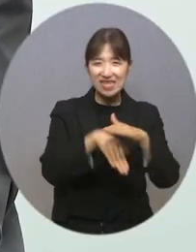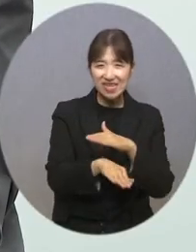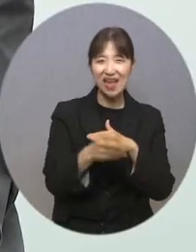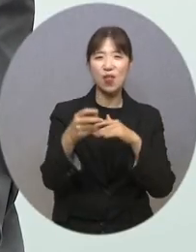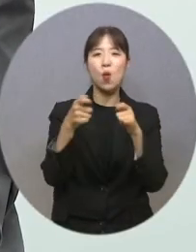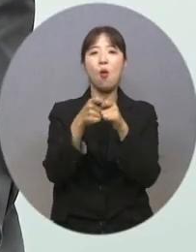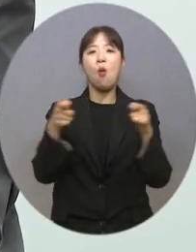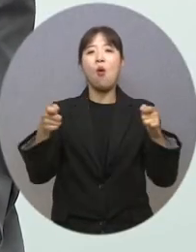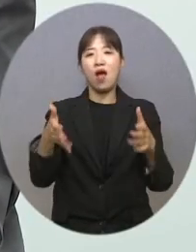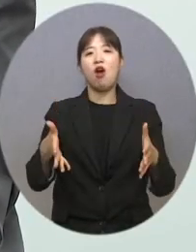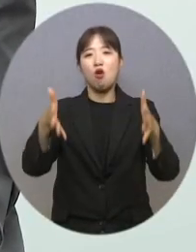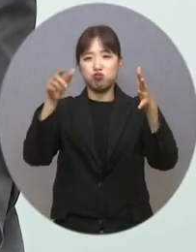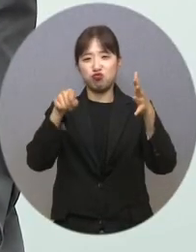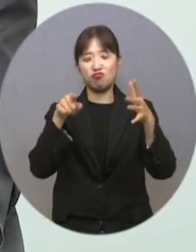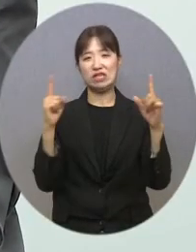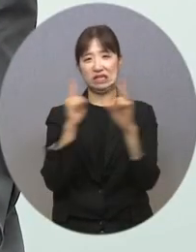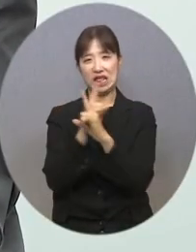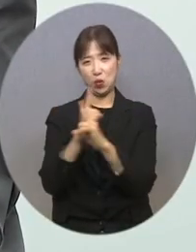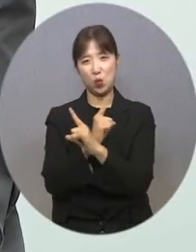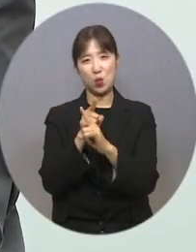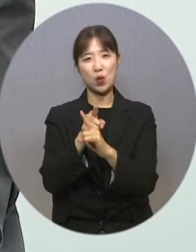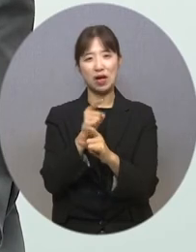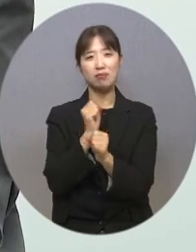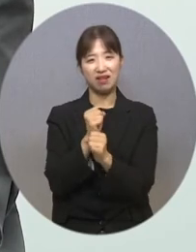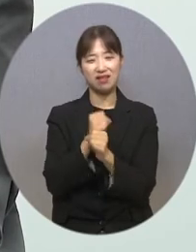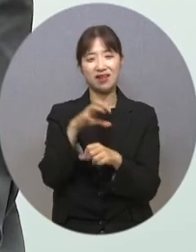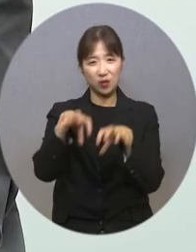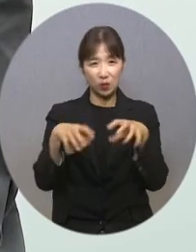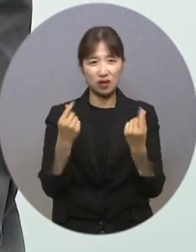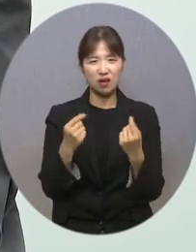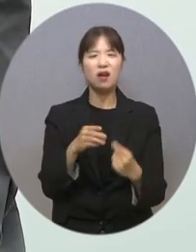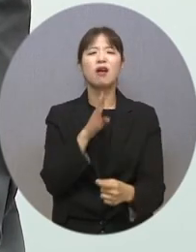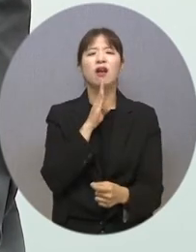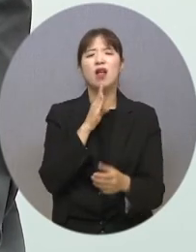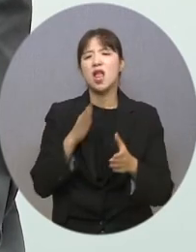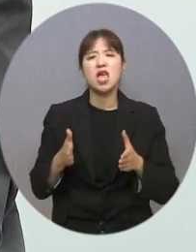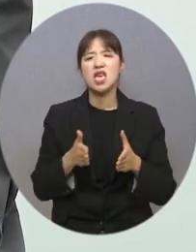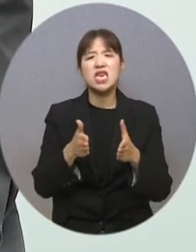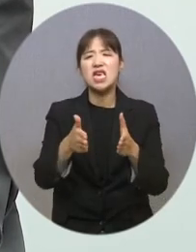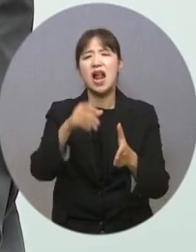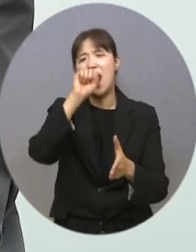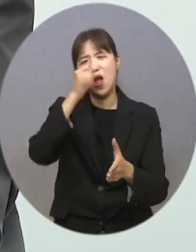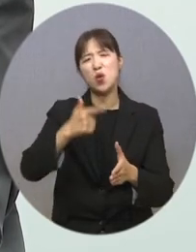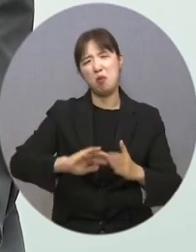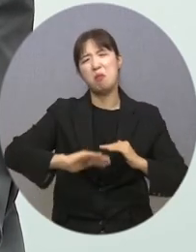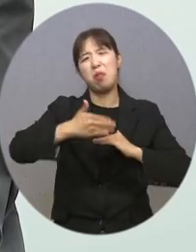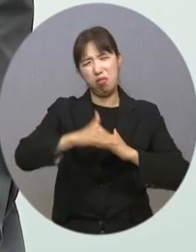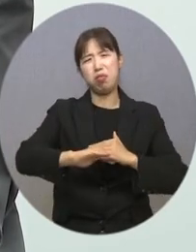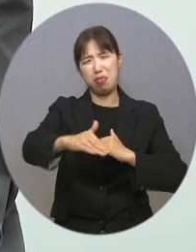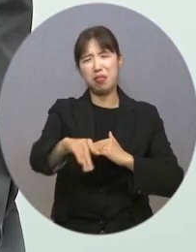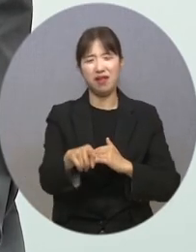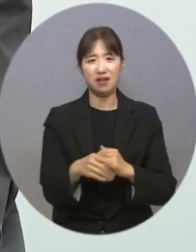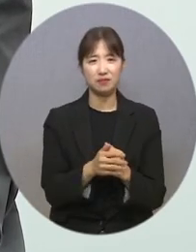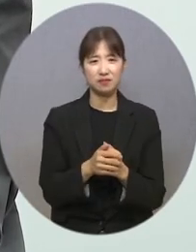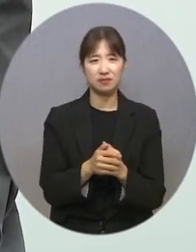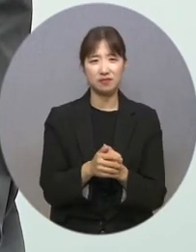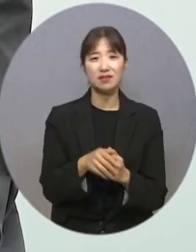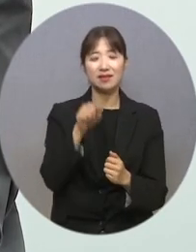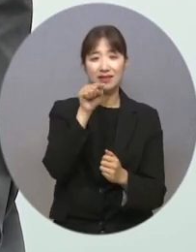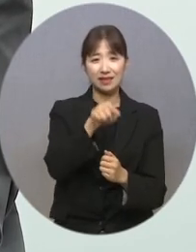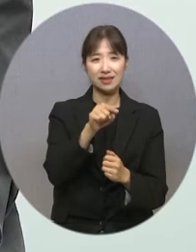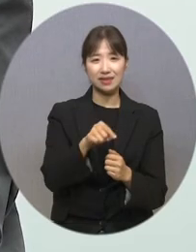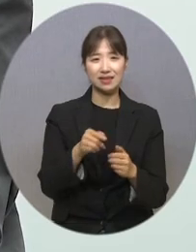오래된 건물 개조해서 하는 경우도 많고 그러면 쓰러질 것 같아요 안좋아서 길 알아 거기 들어가는 길 때 아니 그냥